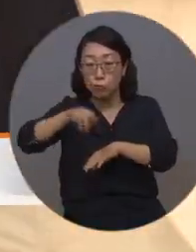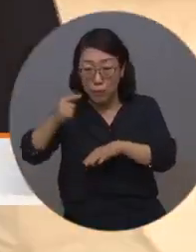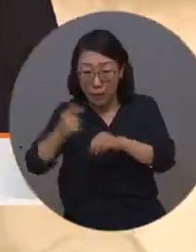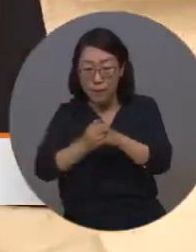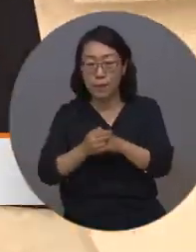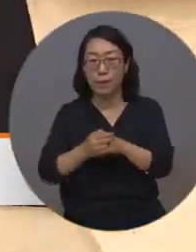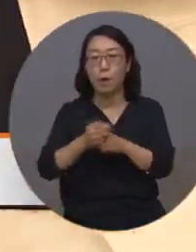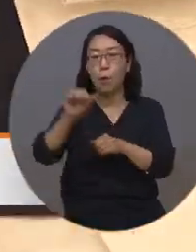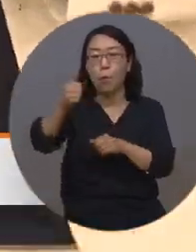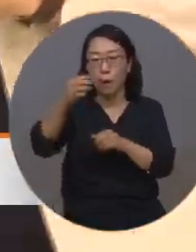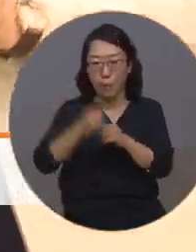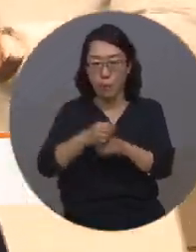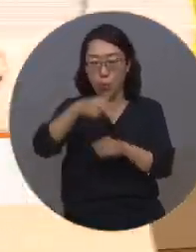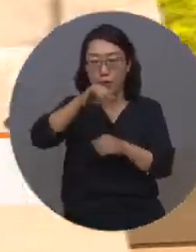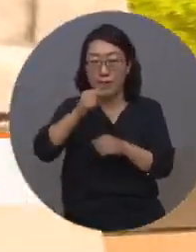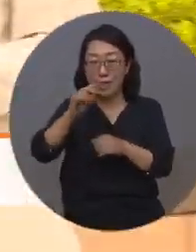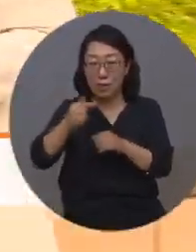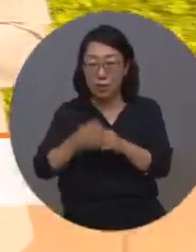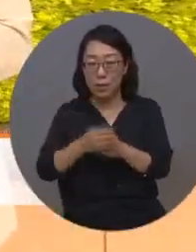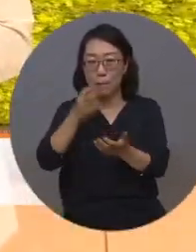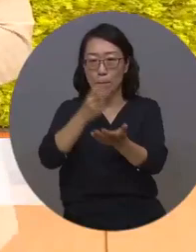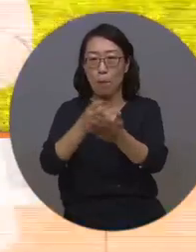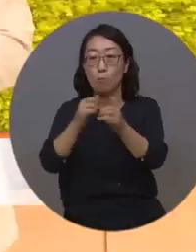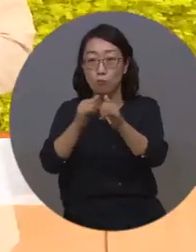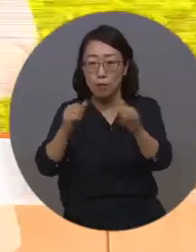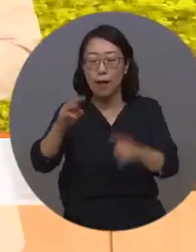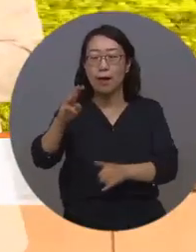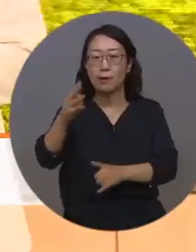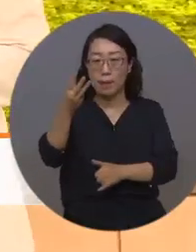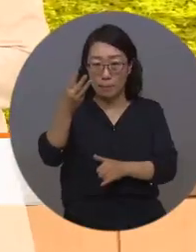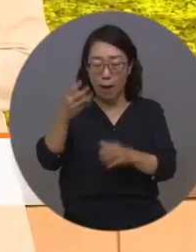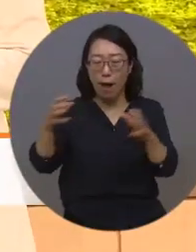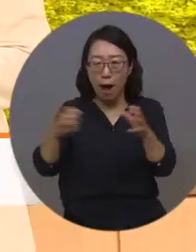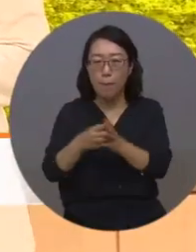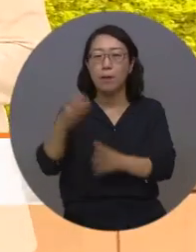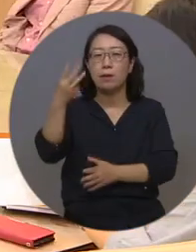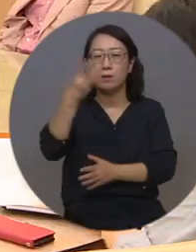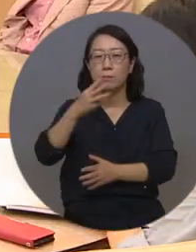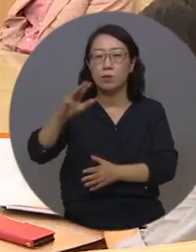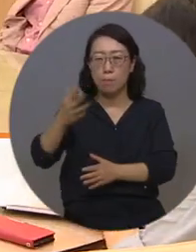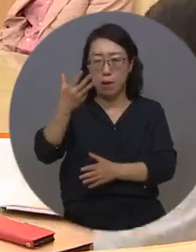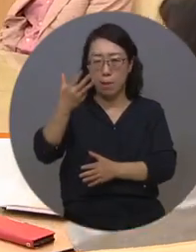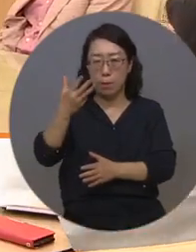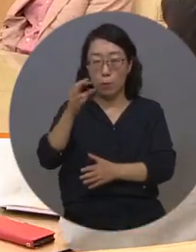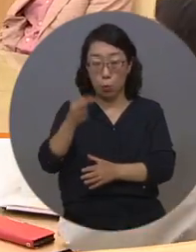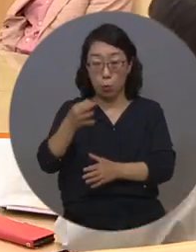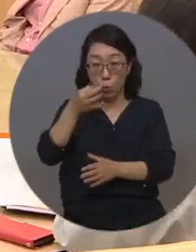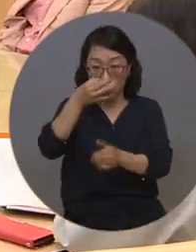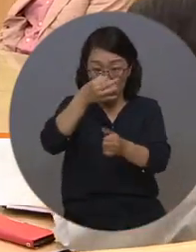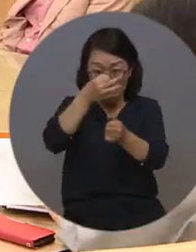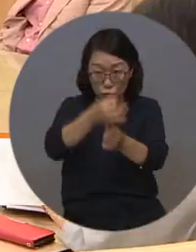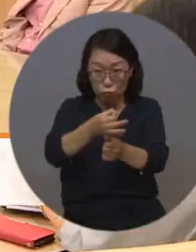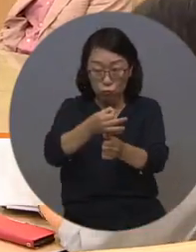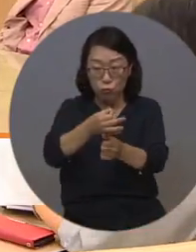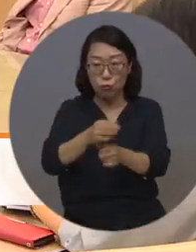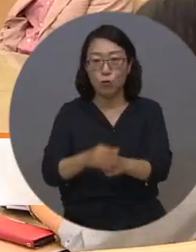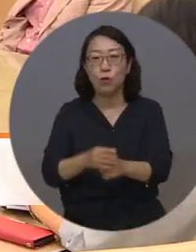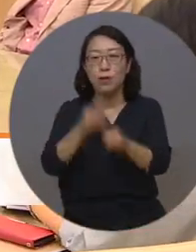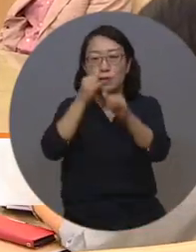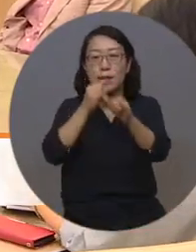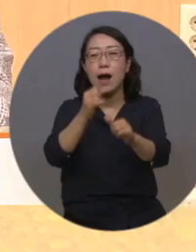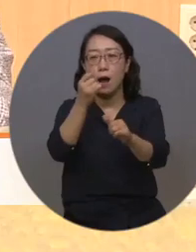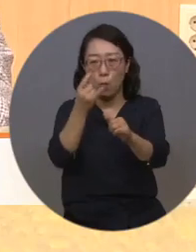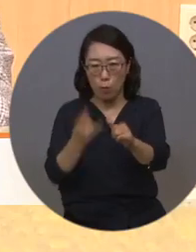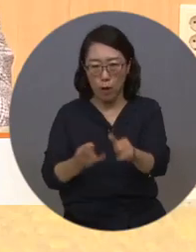형 씩 법무사 300만원 된 총 3천 8백만 원의 후원금을 순천시 인재 육성 장 업계의 전달했습니다